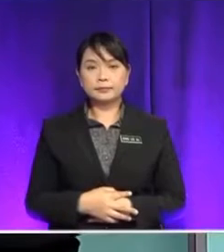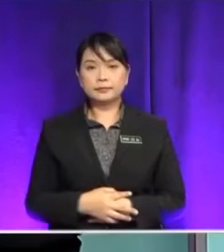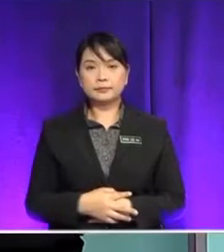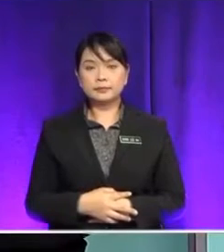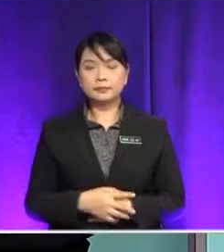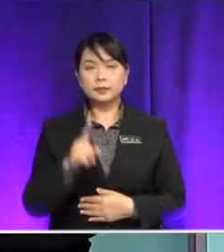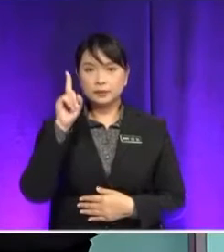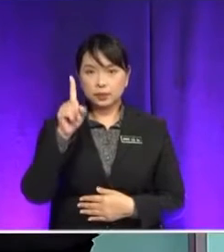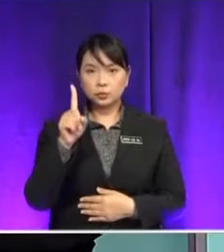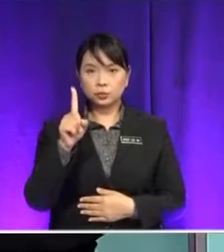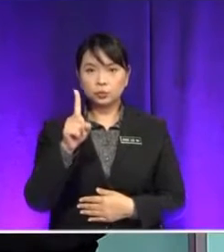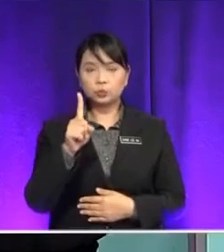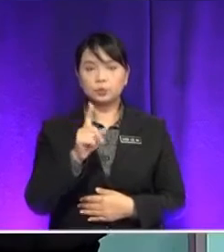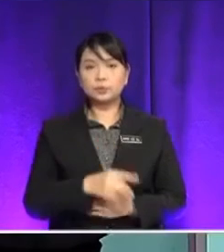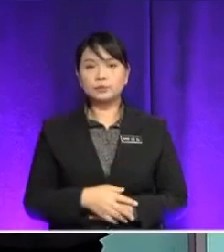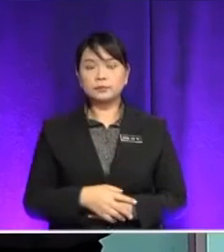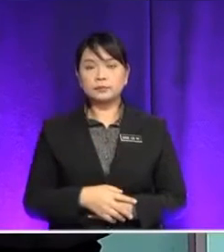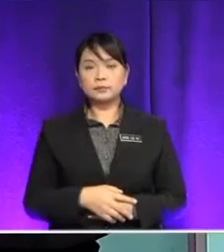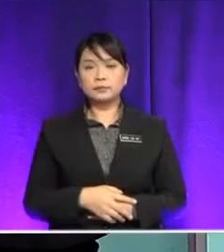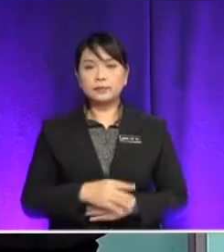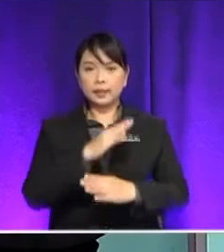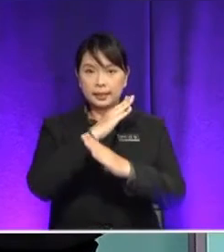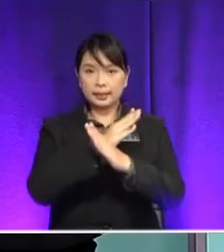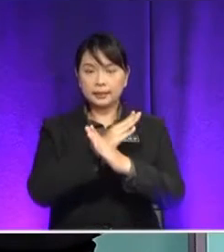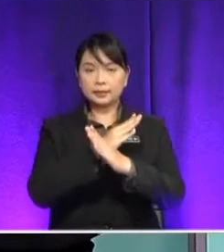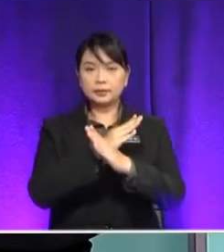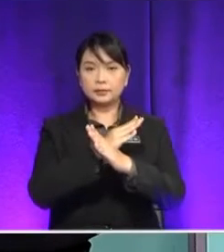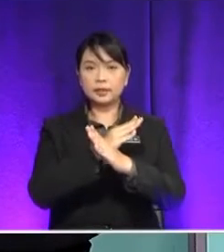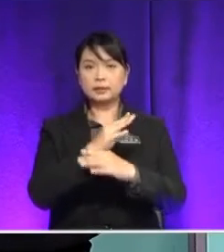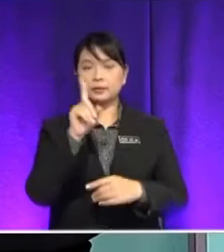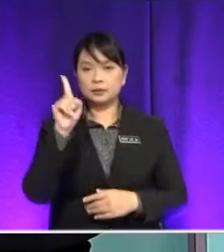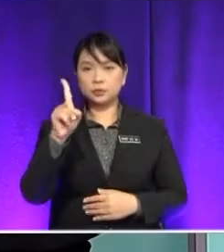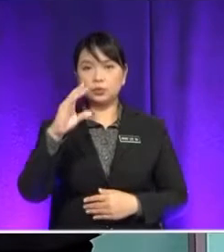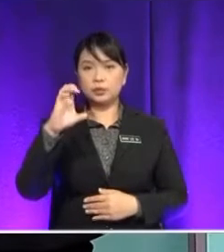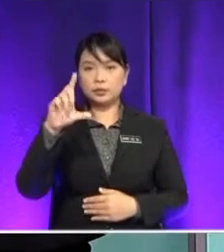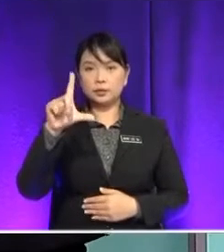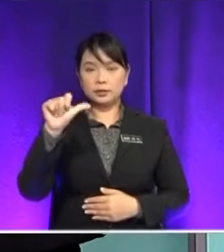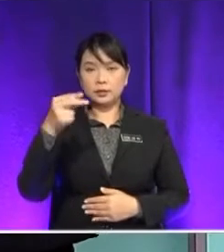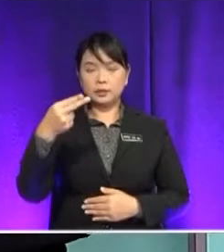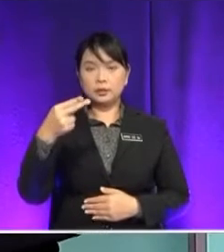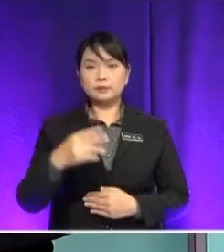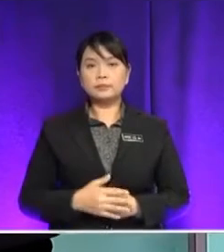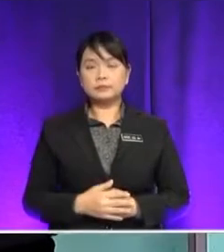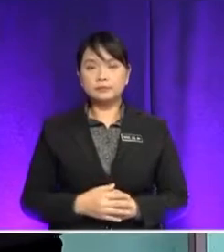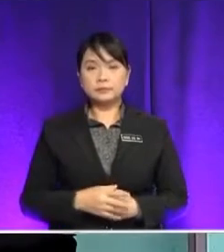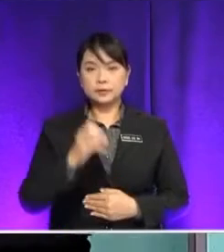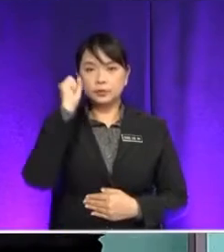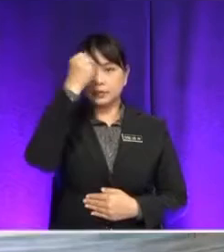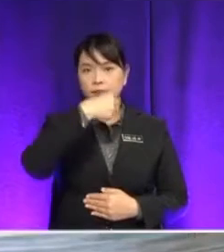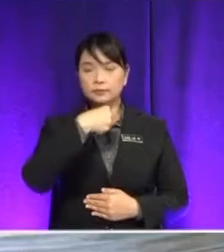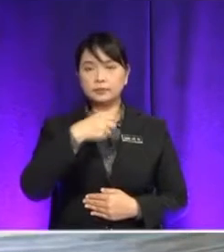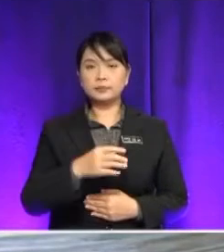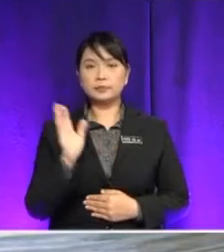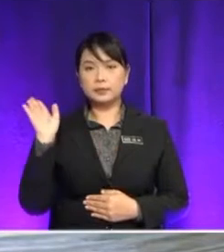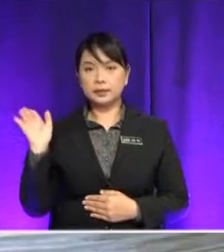ataupun satu celah Oke make satu halangan satu celah di duduk di bawah Syifa gelombang deh pembela